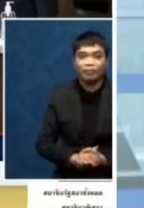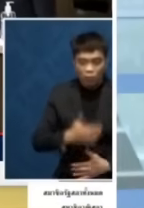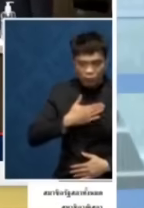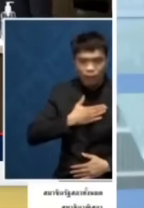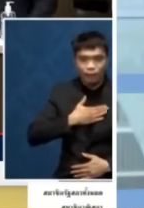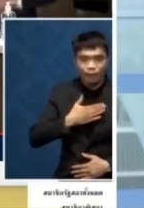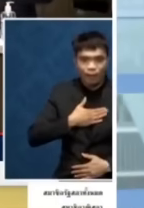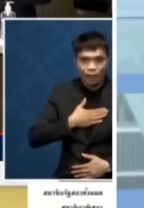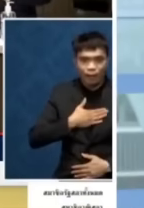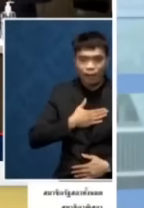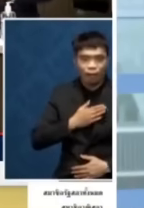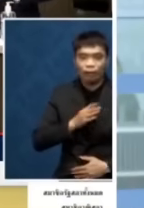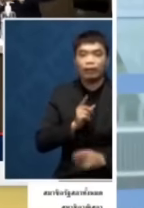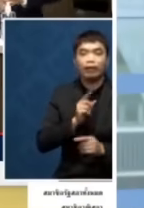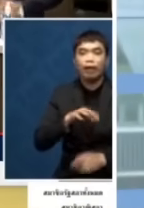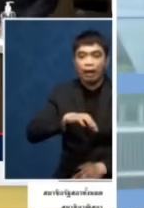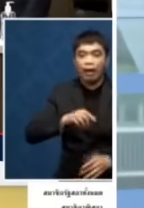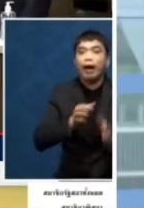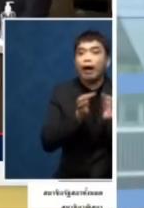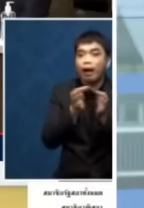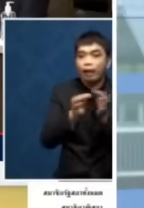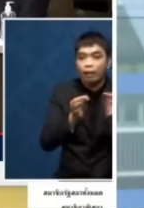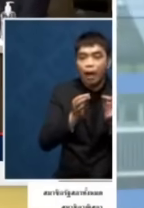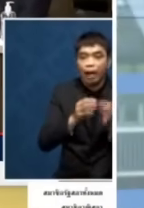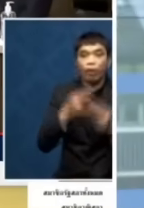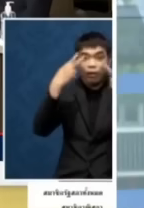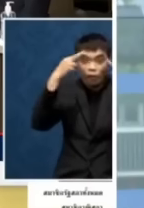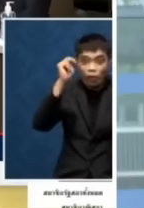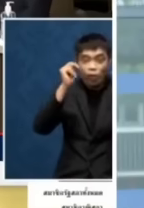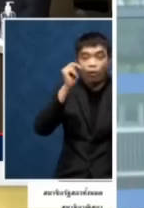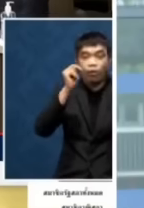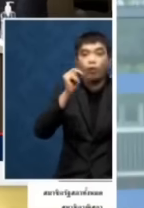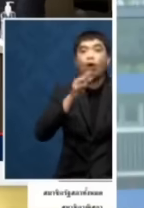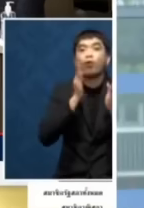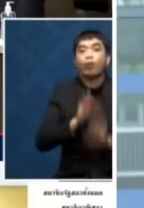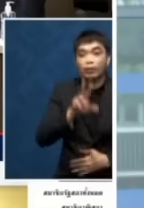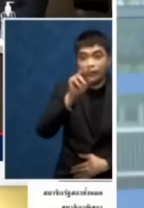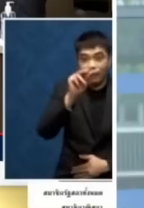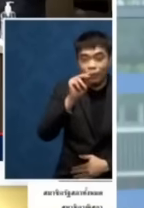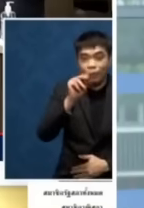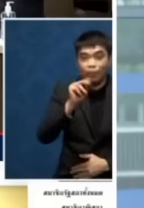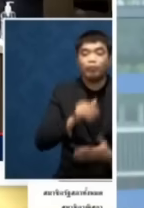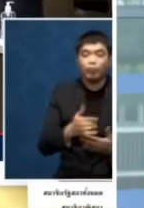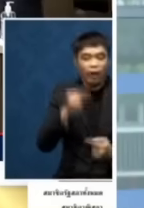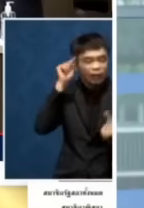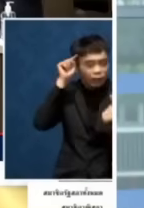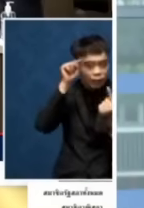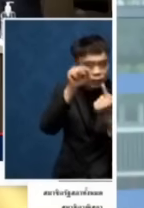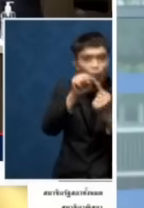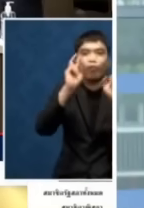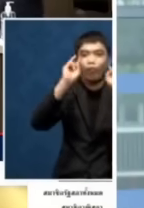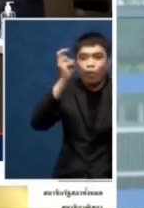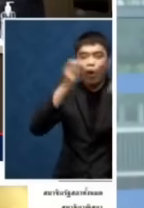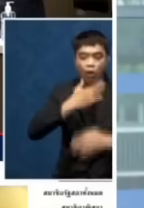าขอให้คุณพิธาเป็นคนชี้แจงด้วยตัวเองคุณวิโรจน์ก็ไม่ได้ใช้สิทธิ์และก็มีคุณรังสิมันโรมจะพูดต่อฮะคุณ